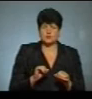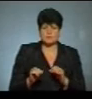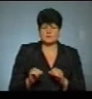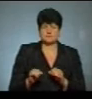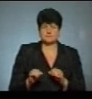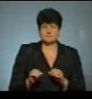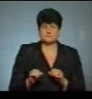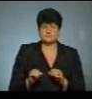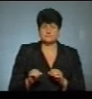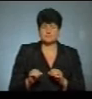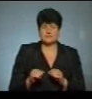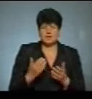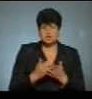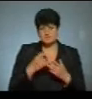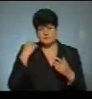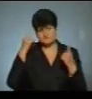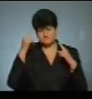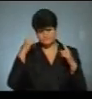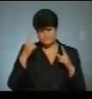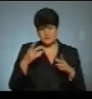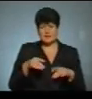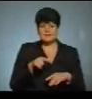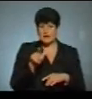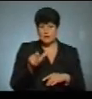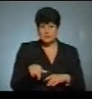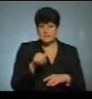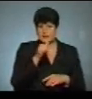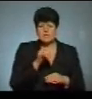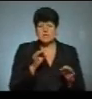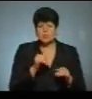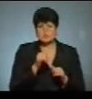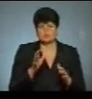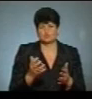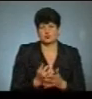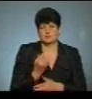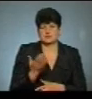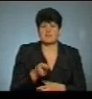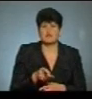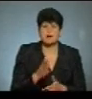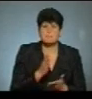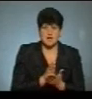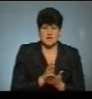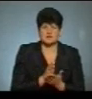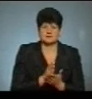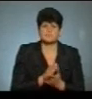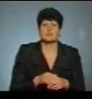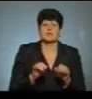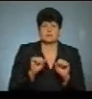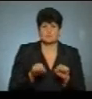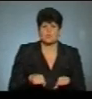принципом реальності і живе в ілюзії. Така людина ніколи не стане успішна. Тобто ви маєте